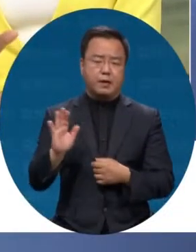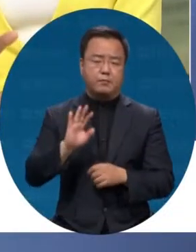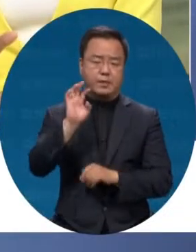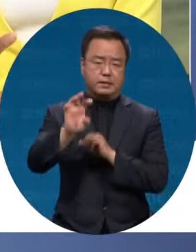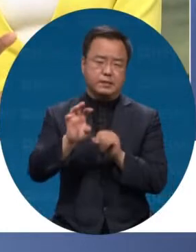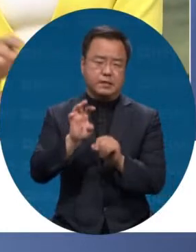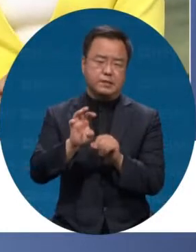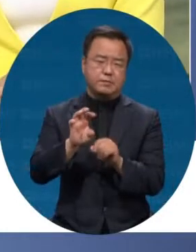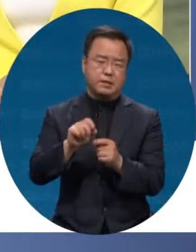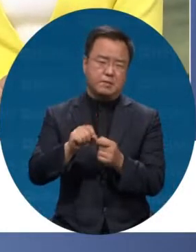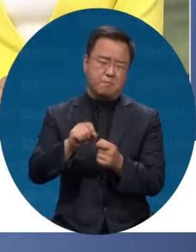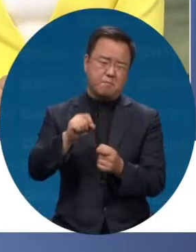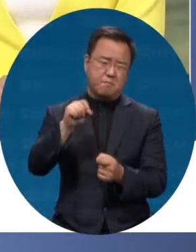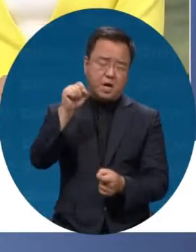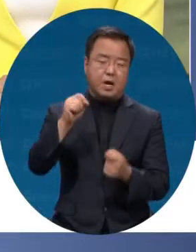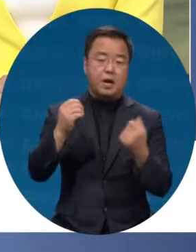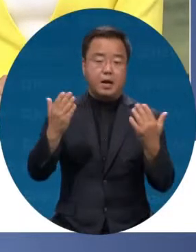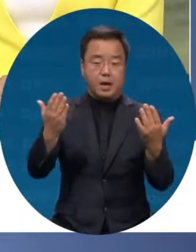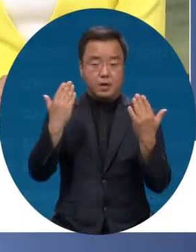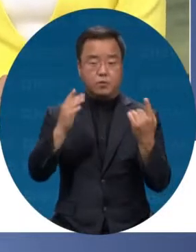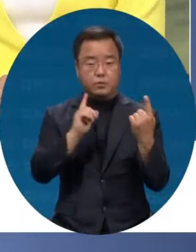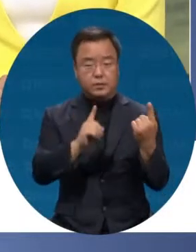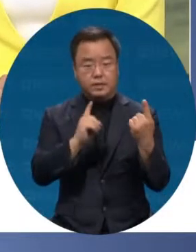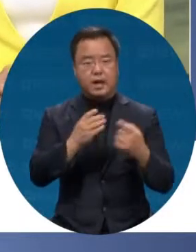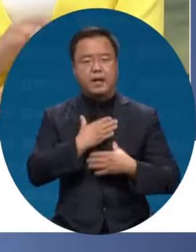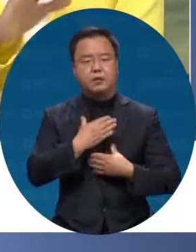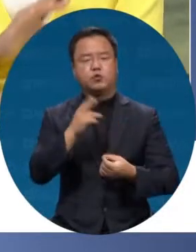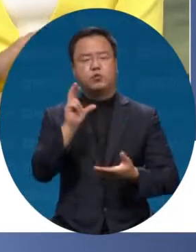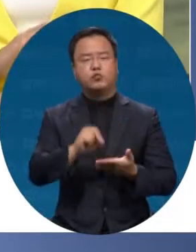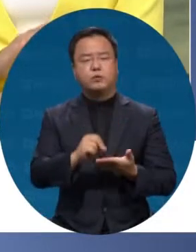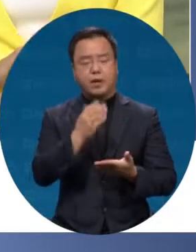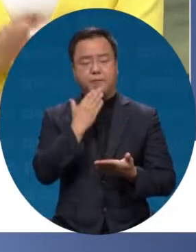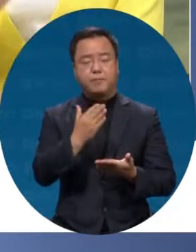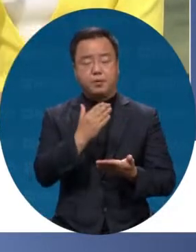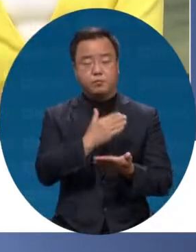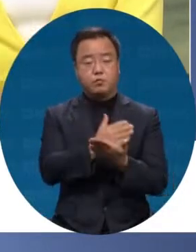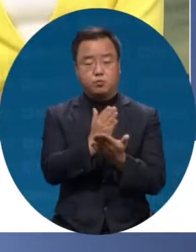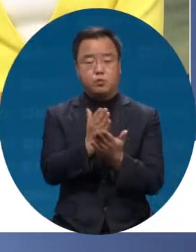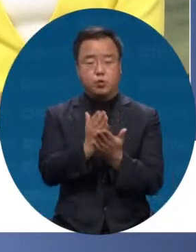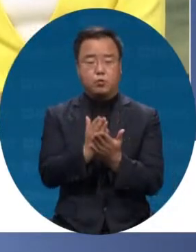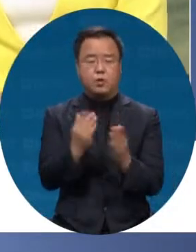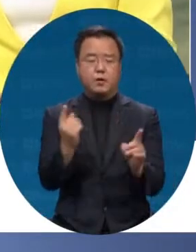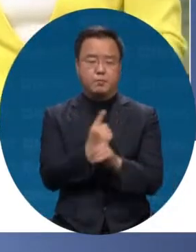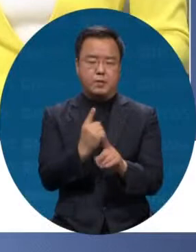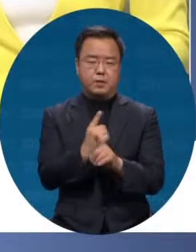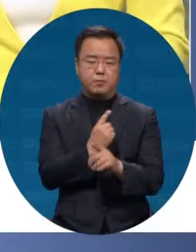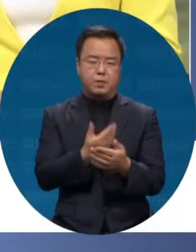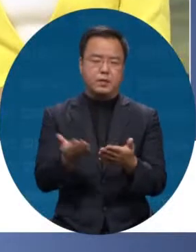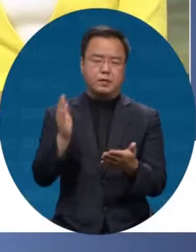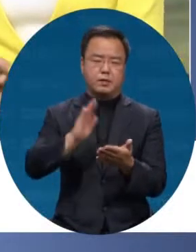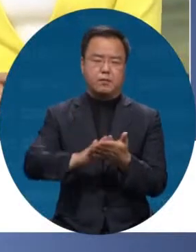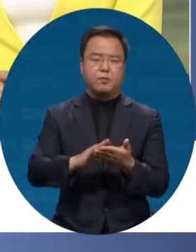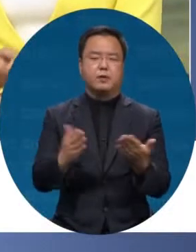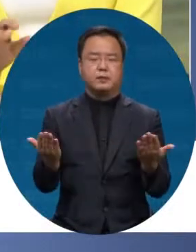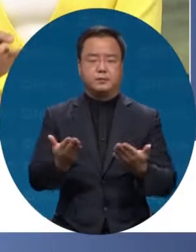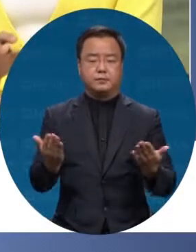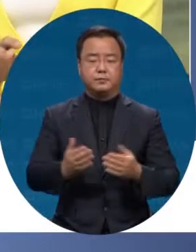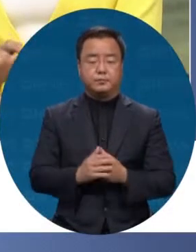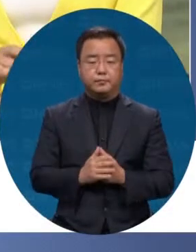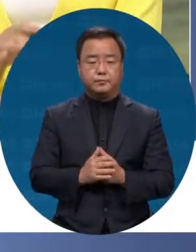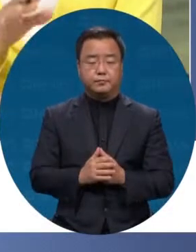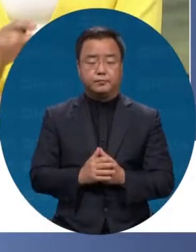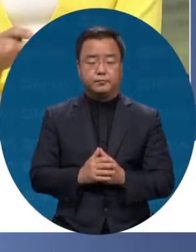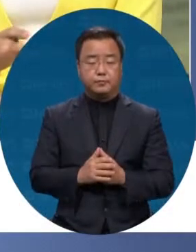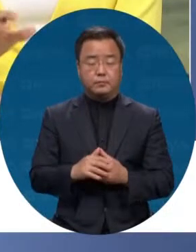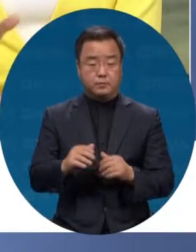노후화된 학교를 대상으로 안전 문제가 생길 수 있는 곳을 개 축하 거나 리모델링하는 국가 사업입니다 추진 초기부터